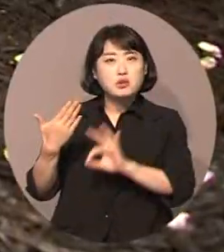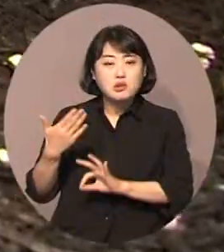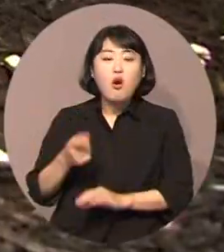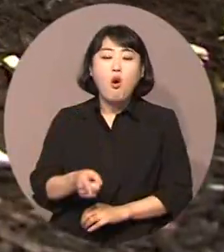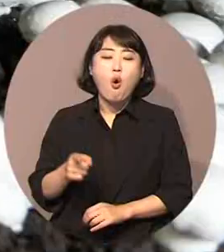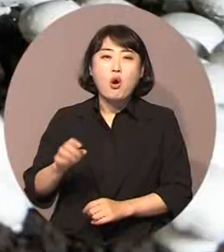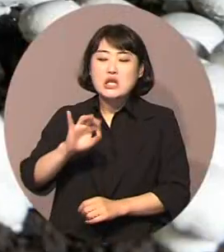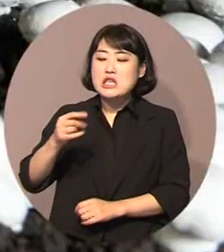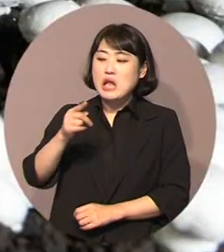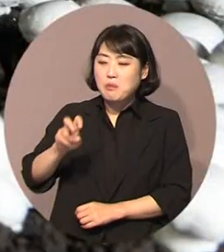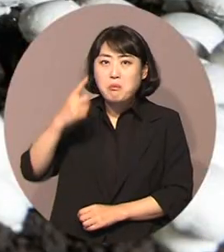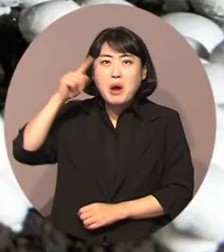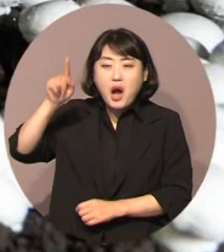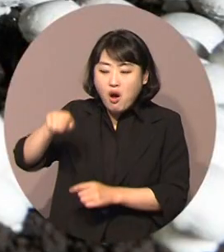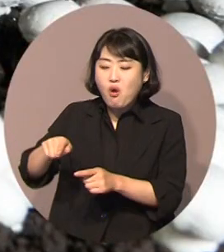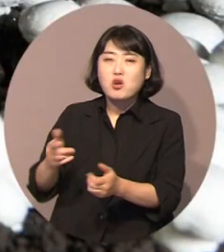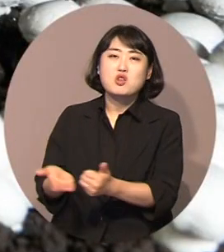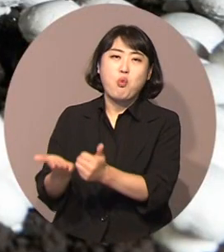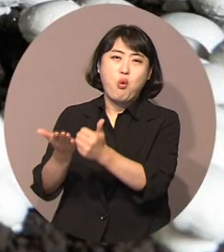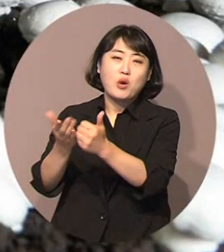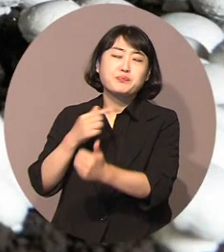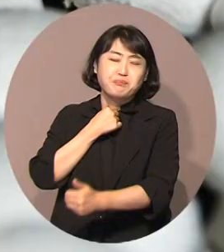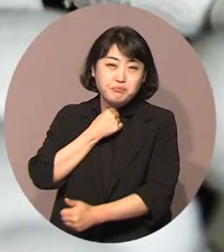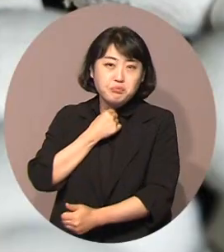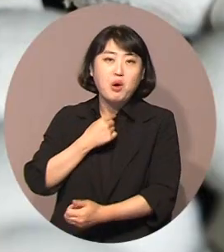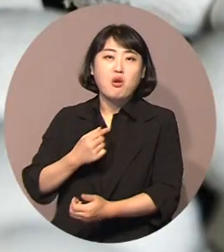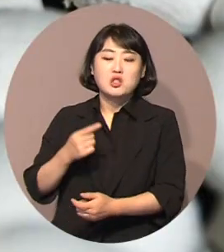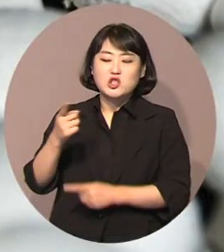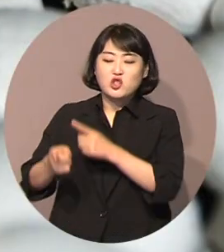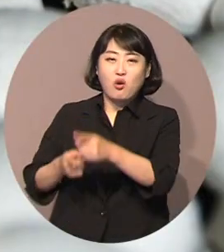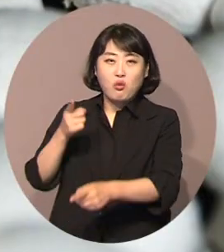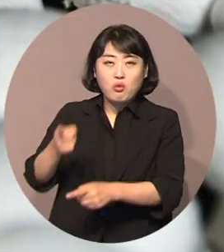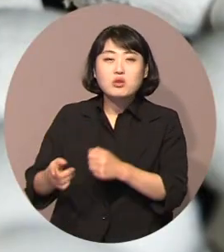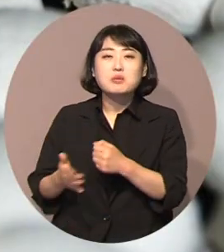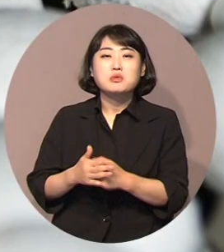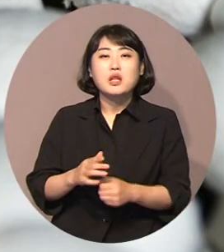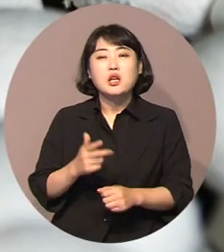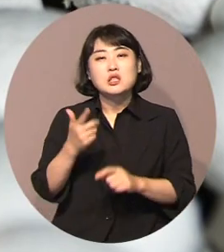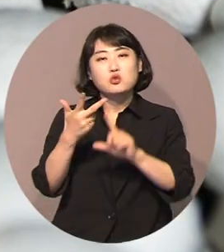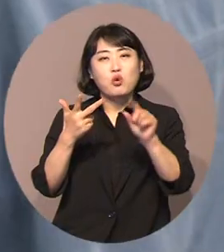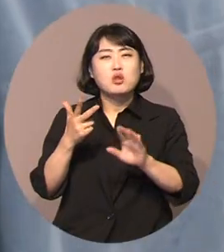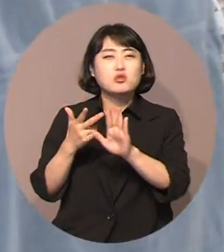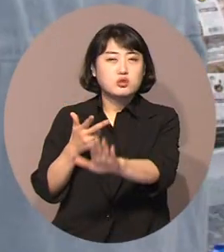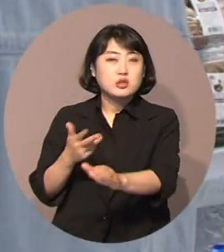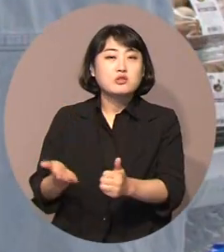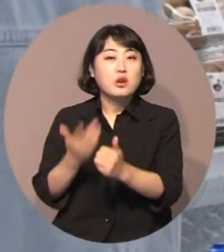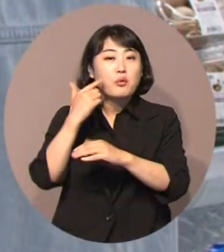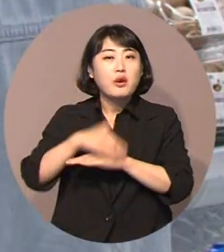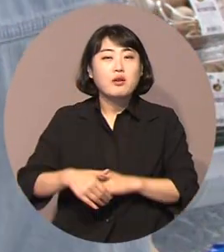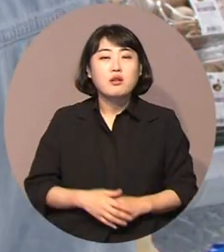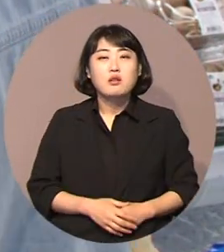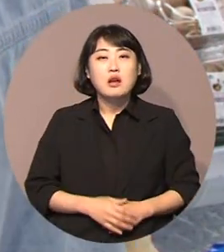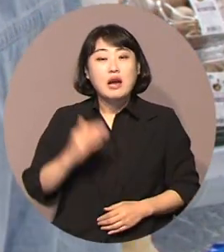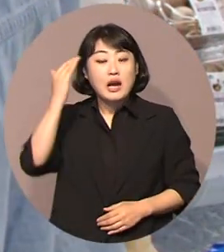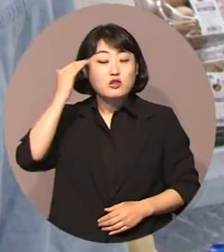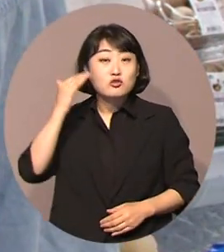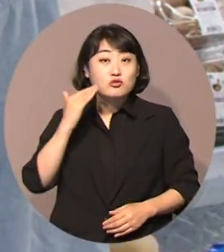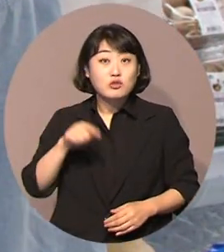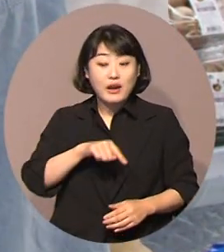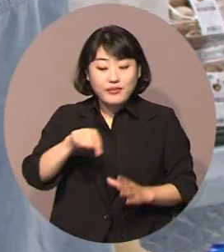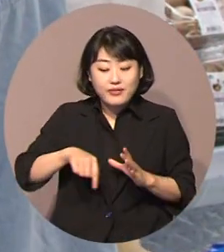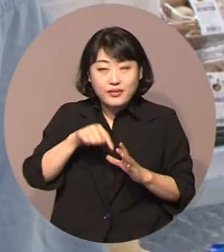추가 재배 의사를 밝혀 하반기부터 희망 농가의 종자를 제공할 예정입니다 국산 양송이 보급률은 지난해 기준